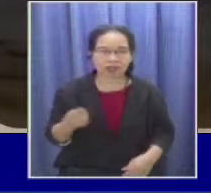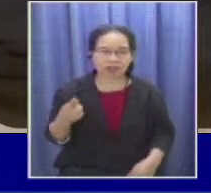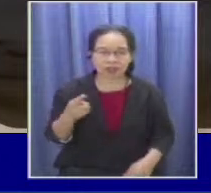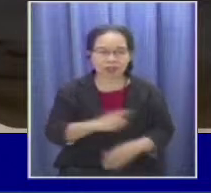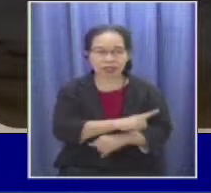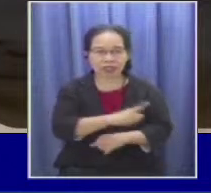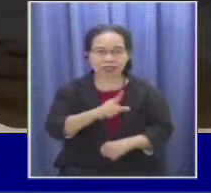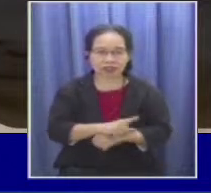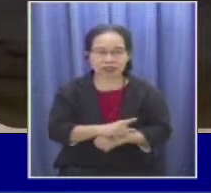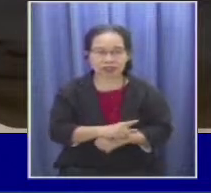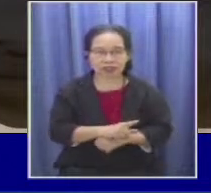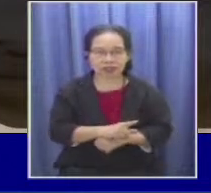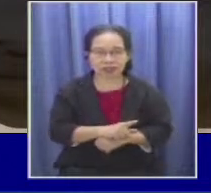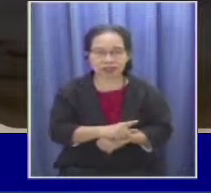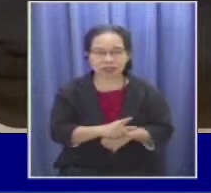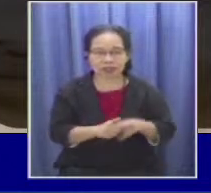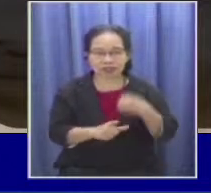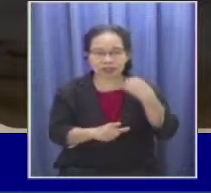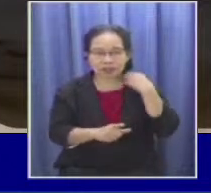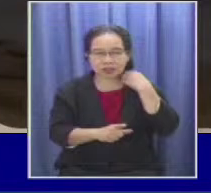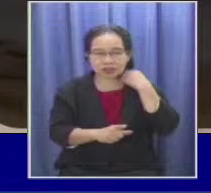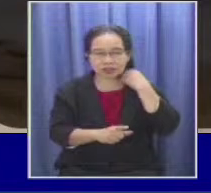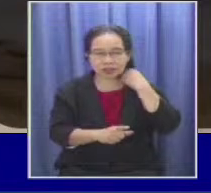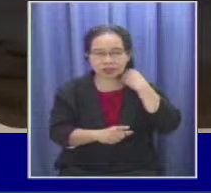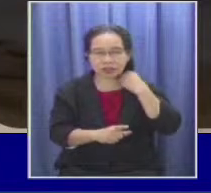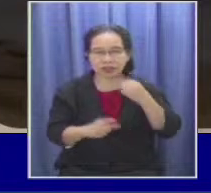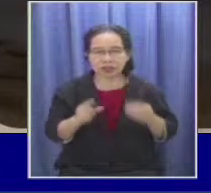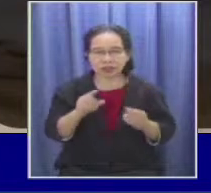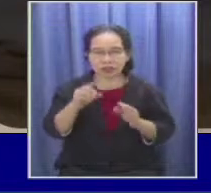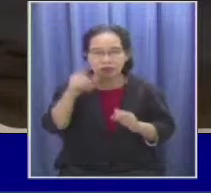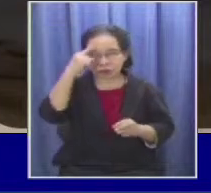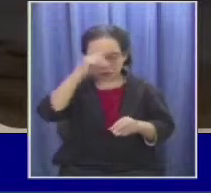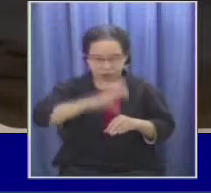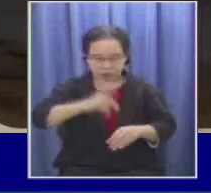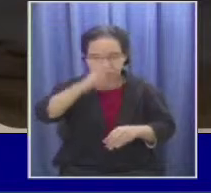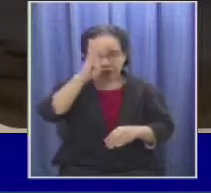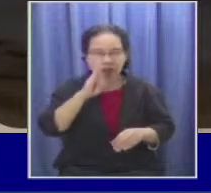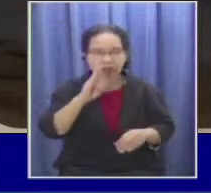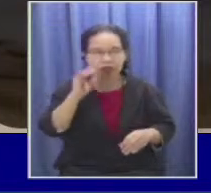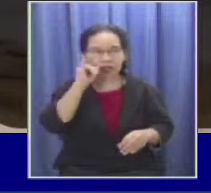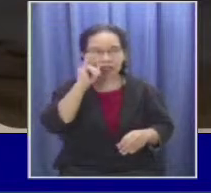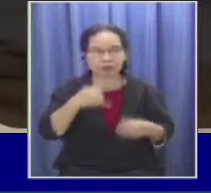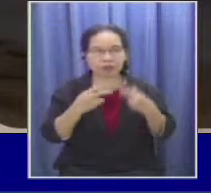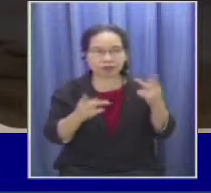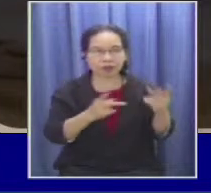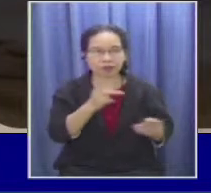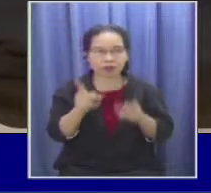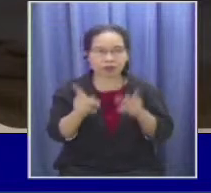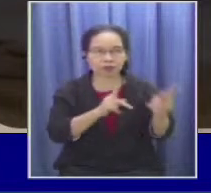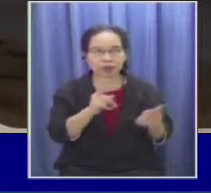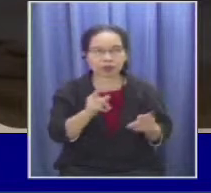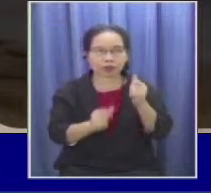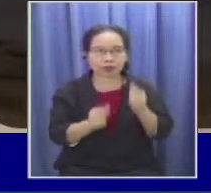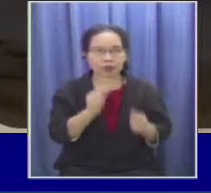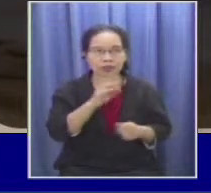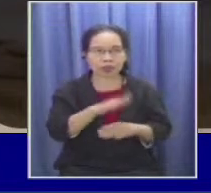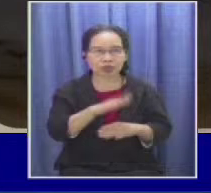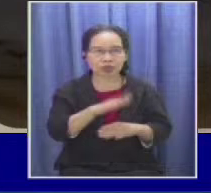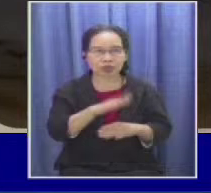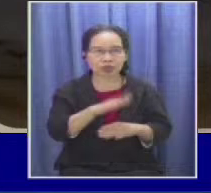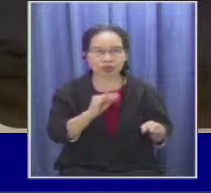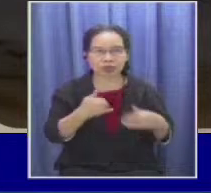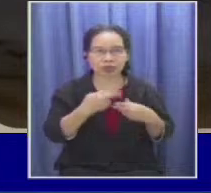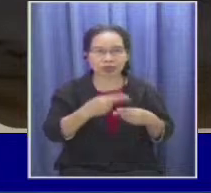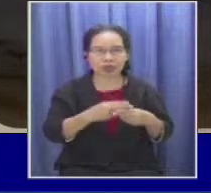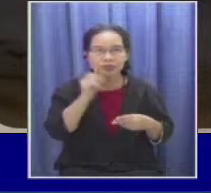pamoto yenim ne Nyankopɔn te bia wo ohwe ani mu ase na se memman a wabɔ medin wɔ wɔn so no brɛ